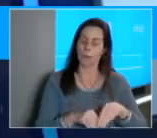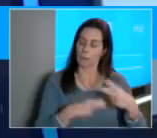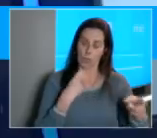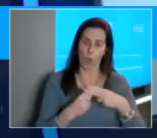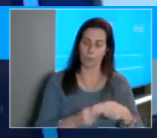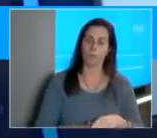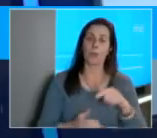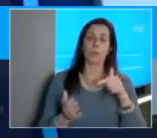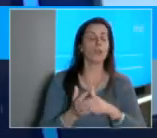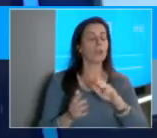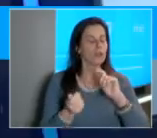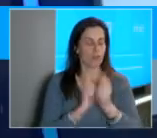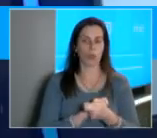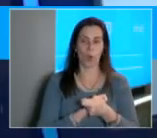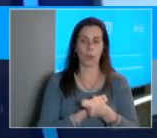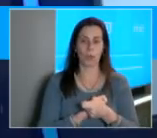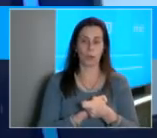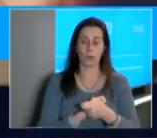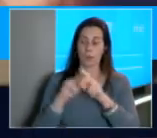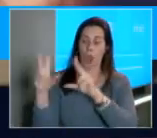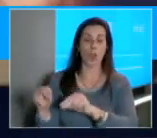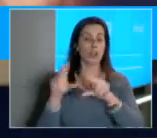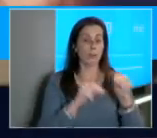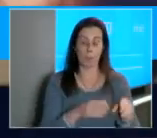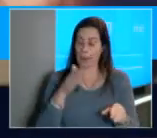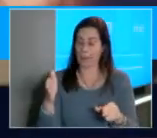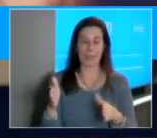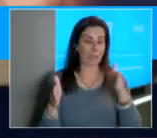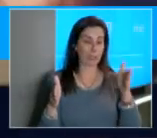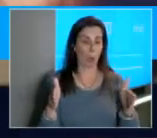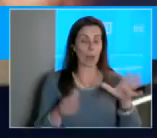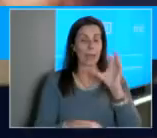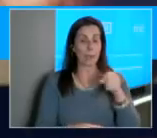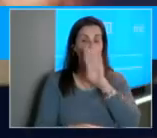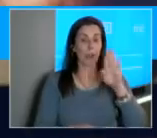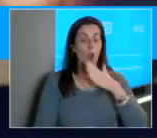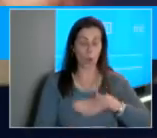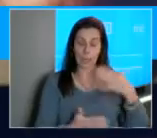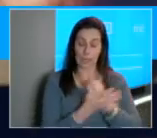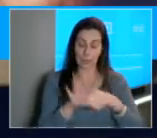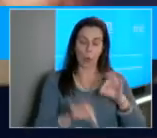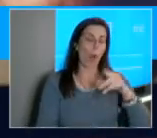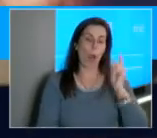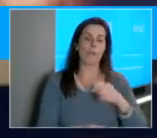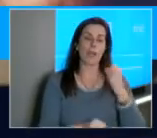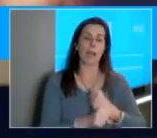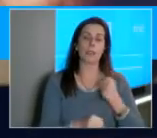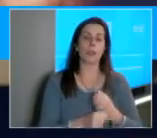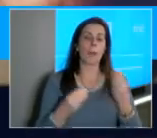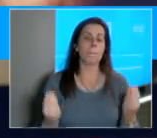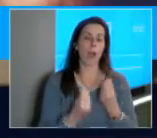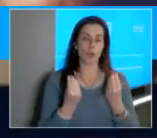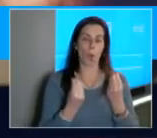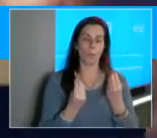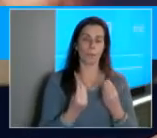בימים הקרובים. כדי לשבור את השוויון כרגע שיש בין שני הגושים, אם ראש הממשלה נתניהו רוצה לנצח, הוא חייב לעשות איזשהו